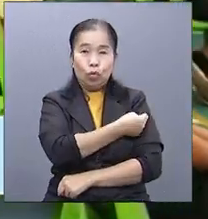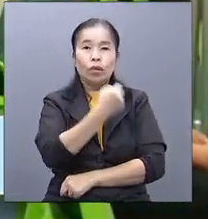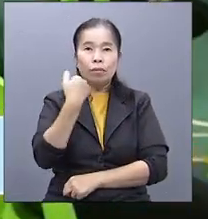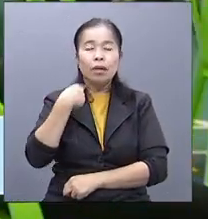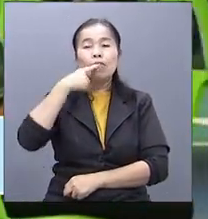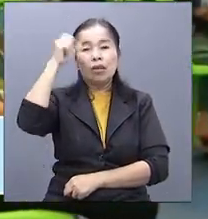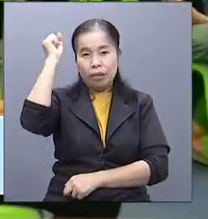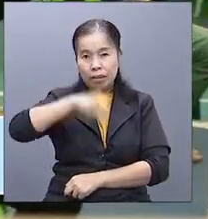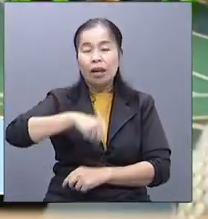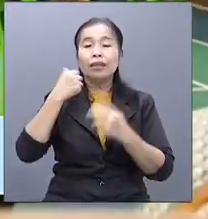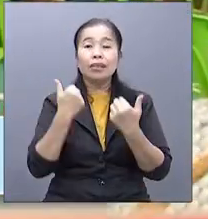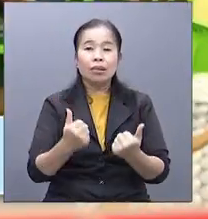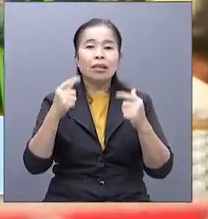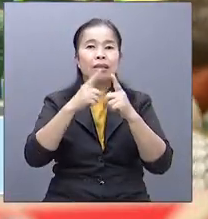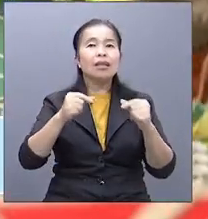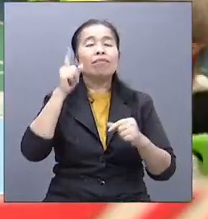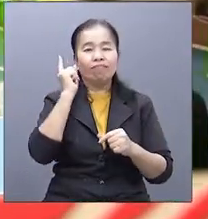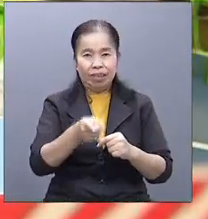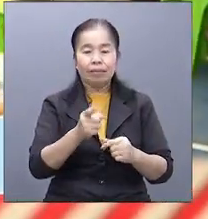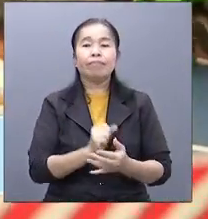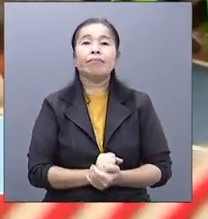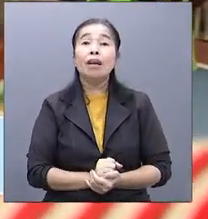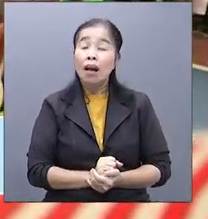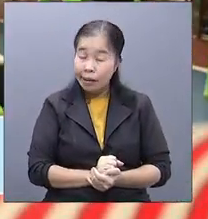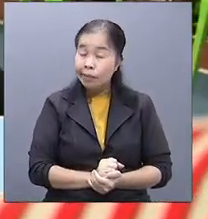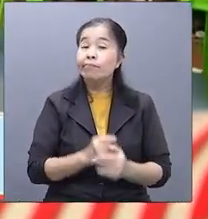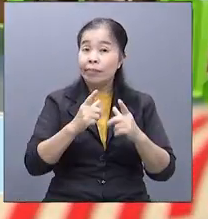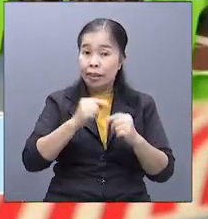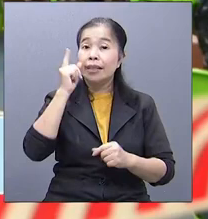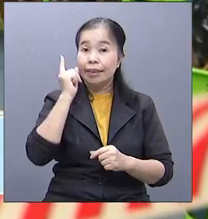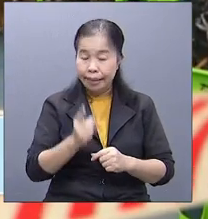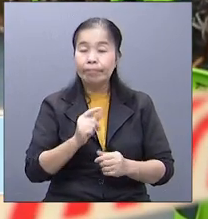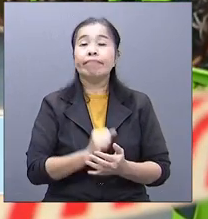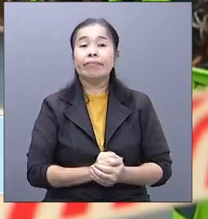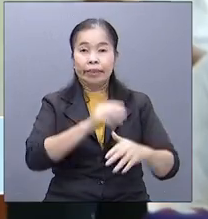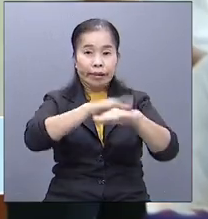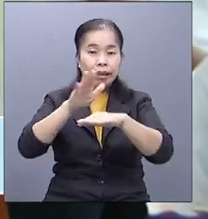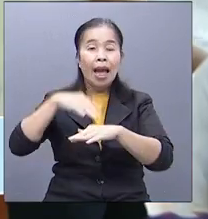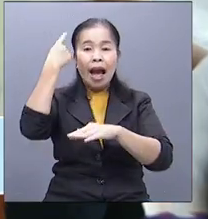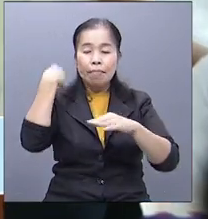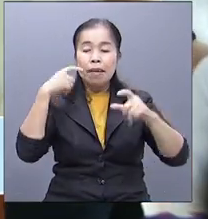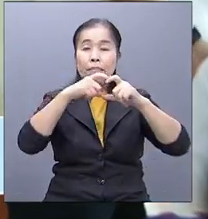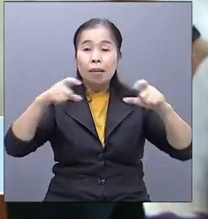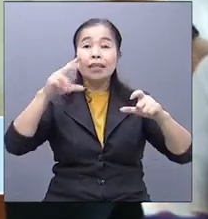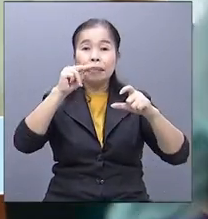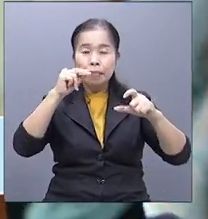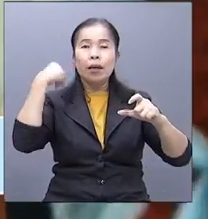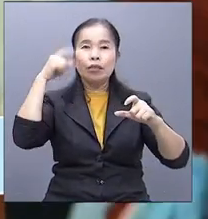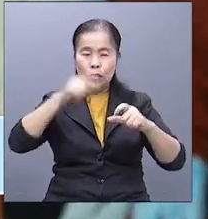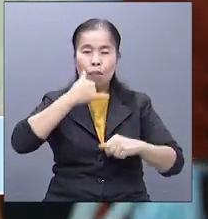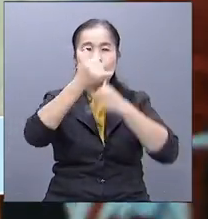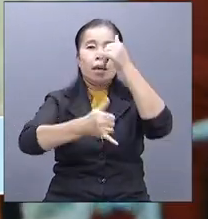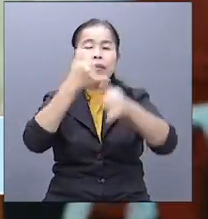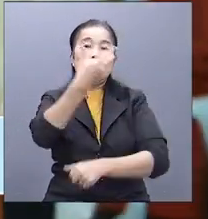ได้ชี้แจงแล้วว่าประเด็นดังกล่าวเป็นความจริงค่ะเป็นความจริงนะครับคุณผู้ชมครับชวนผู้ที่มีสิทธิ์บัตรทอง 7กลุ่มเสี่ยงฉีดวัคซีนกันได้เลย